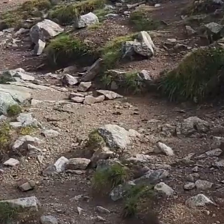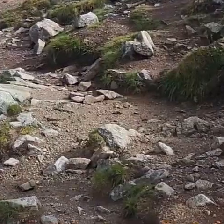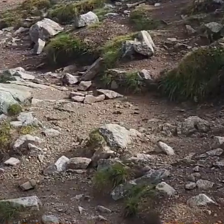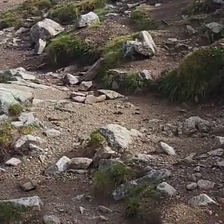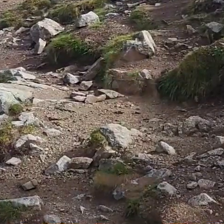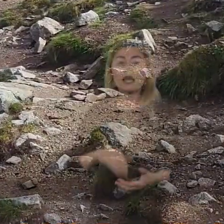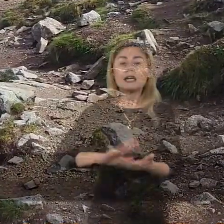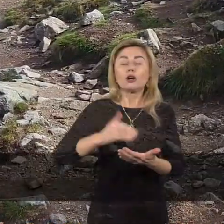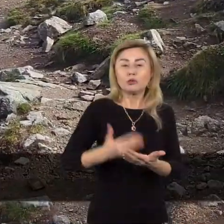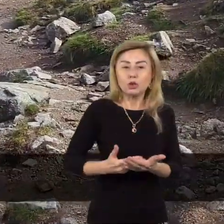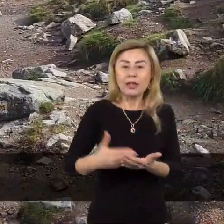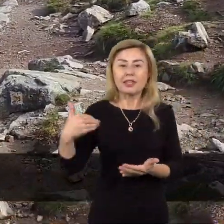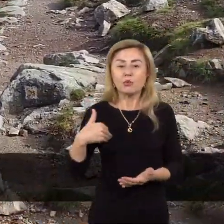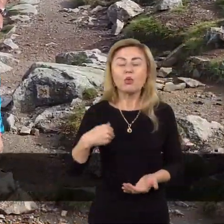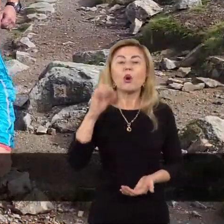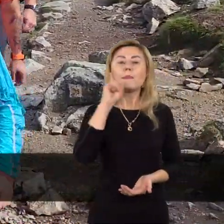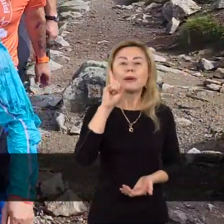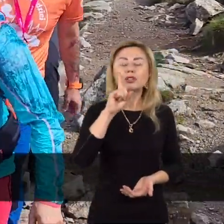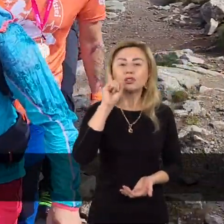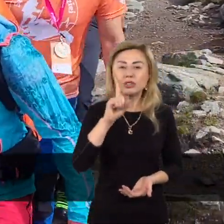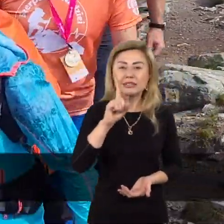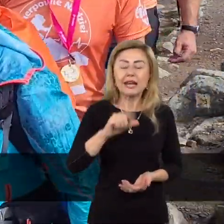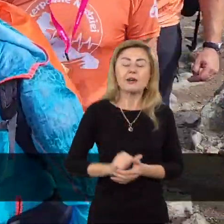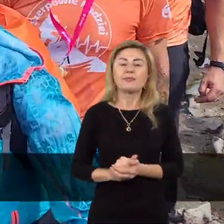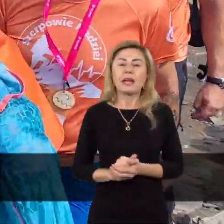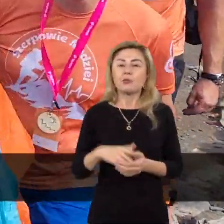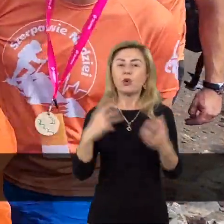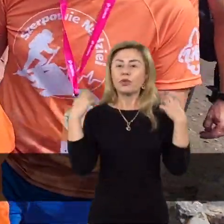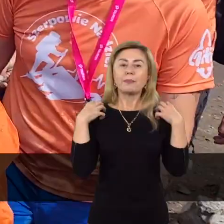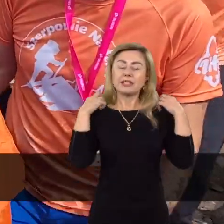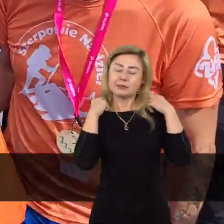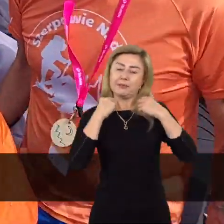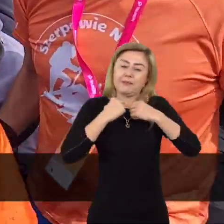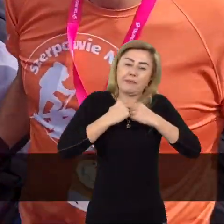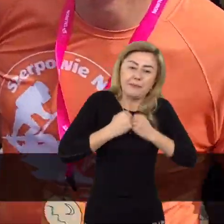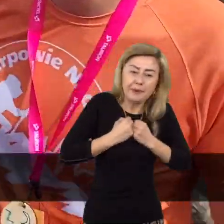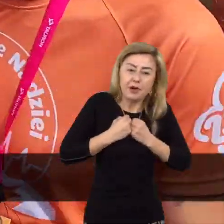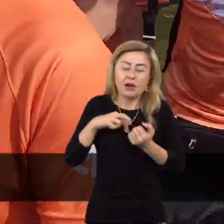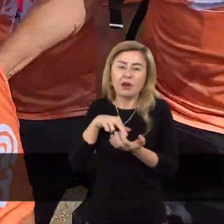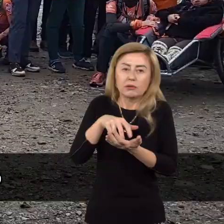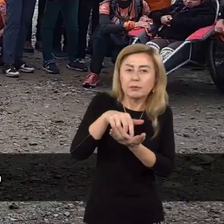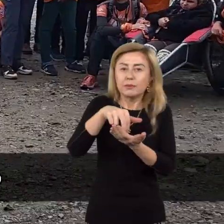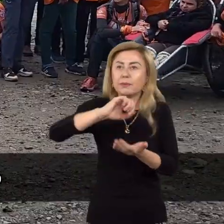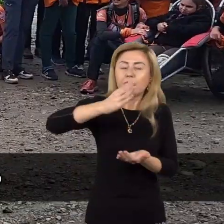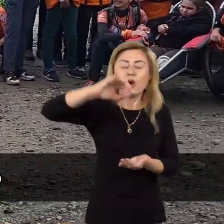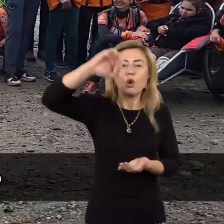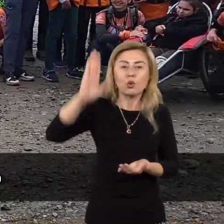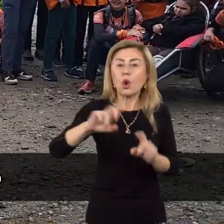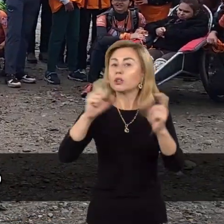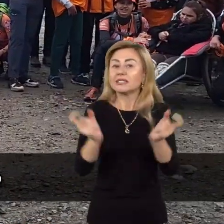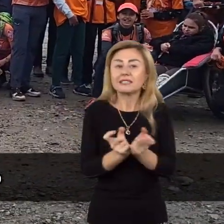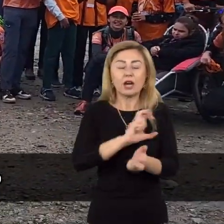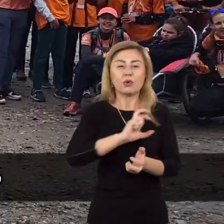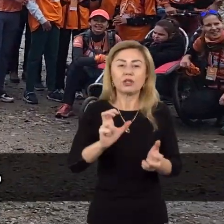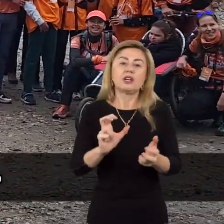gór. Przykład rok 2022, kiedy na plece zabieramy chłopaka 39-letniego, który przez całe życie jeździł na